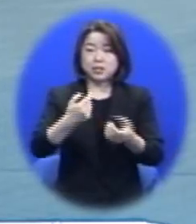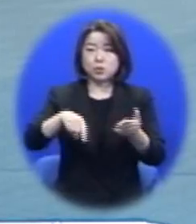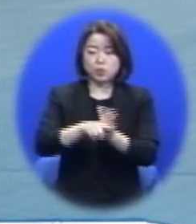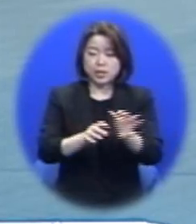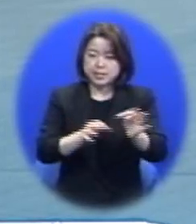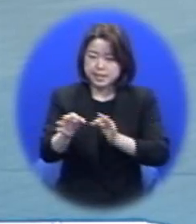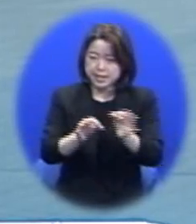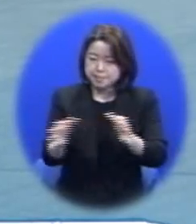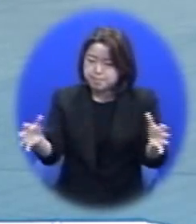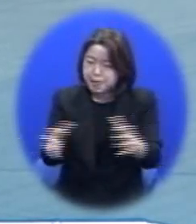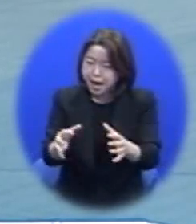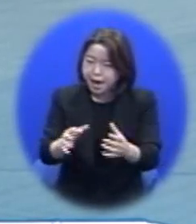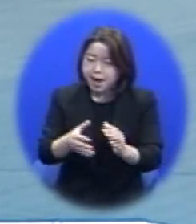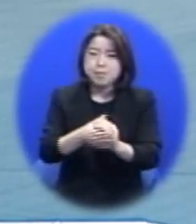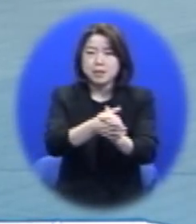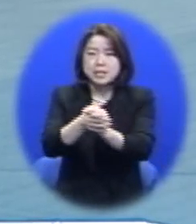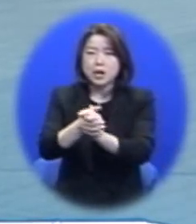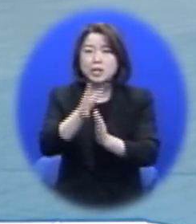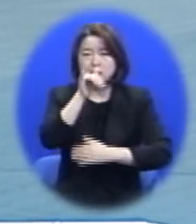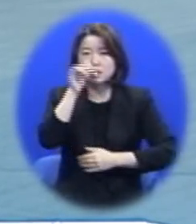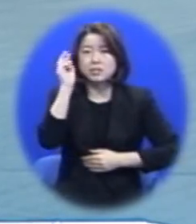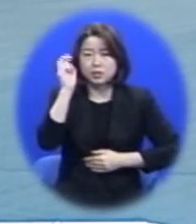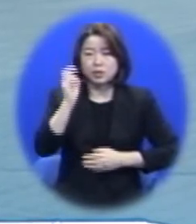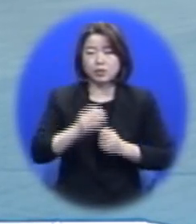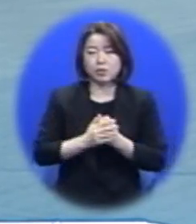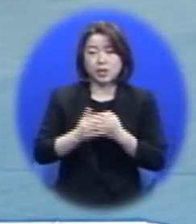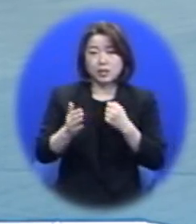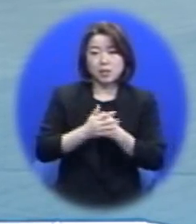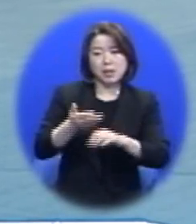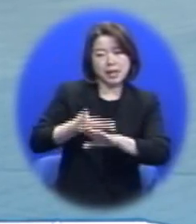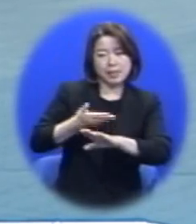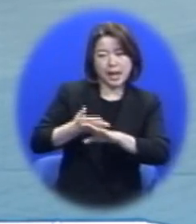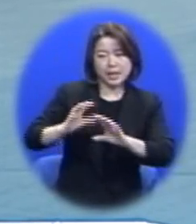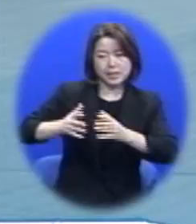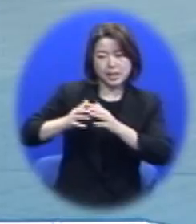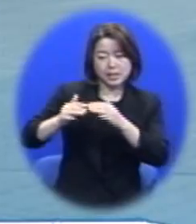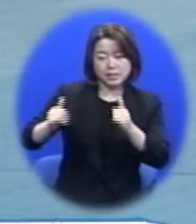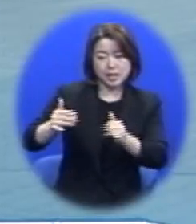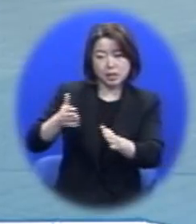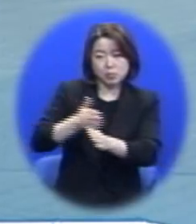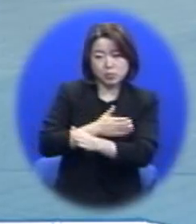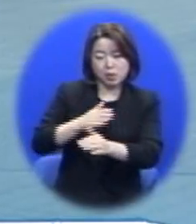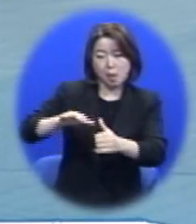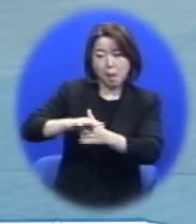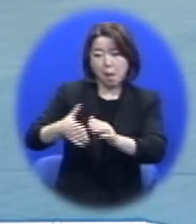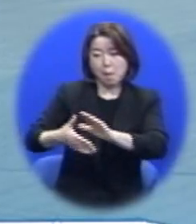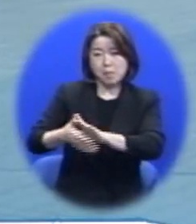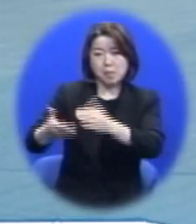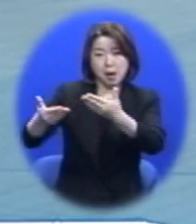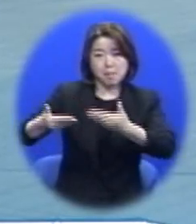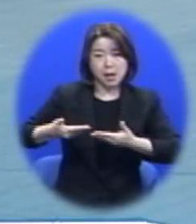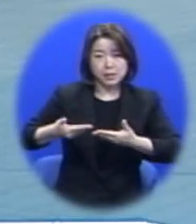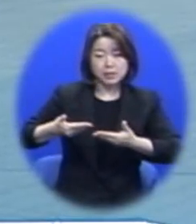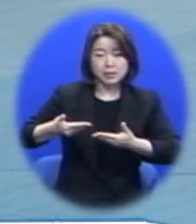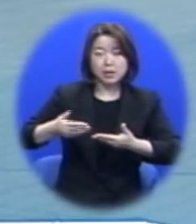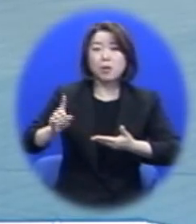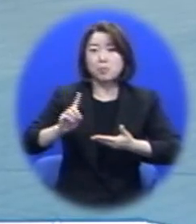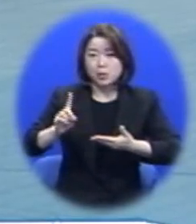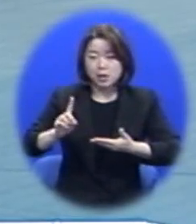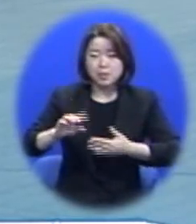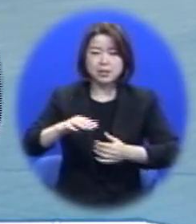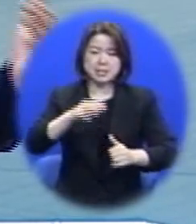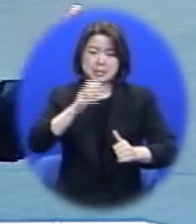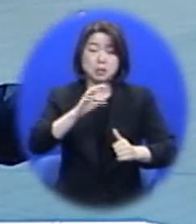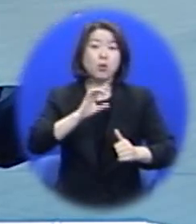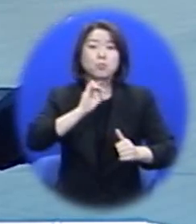것 같습니다. 그러니까 이 이방인들로부터 비방을 받는다는 말은 그저 욕먹는 정도가 아니고